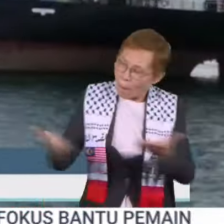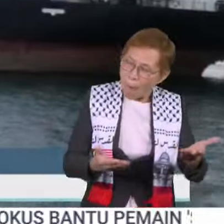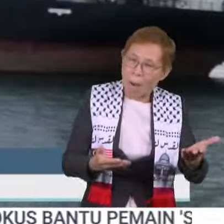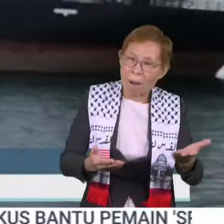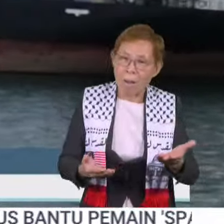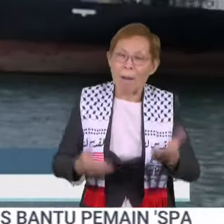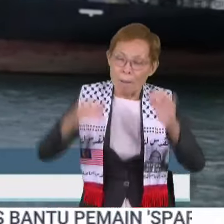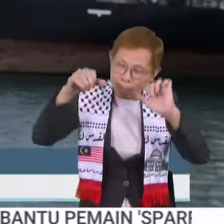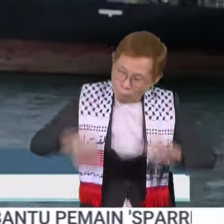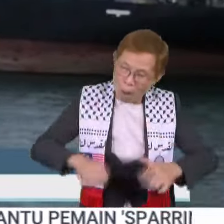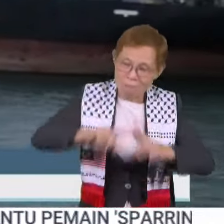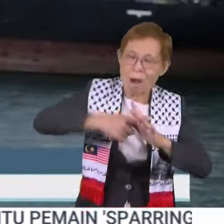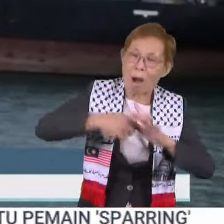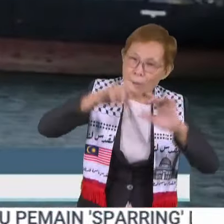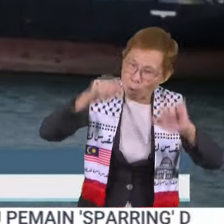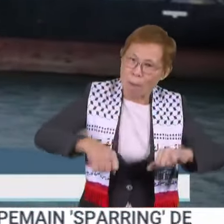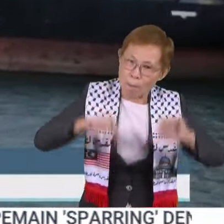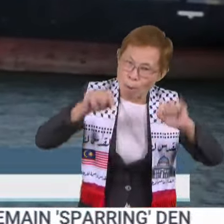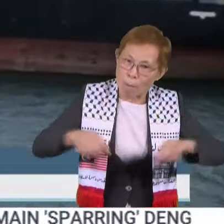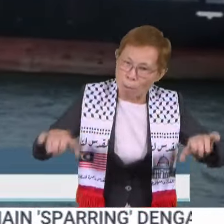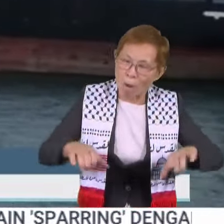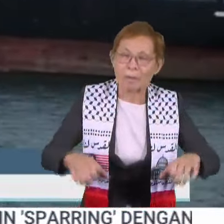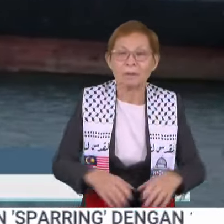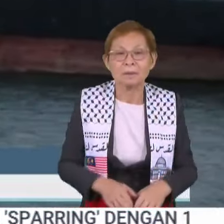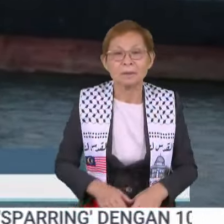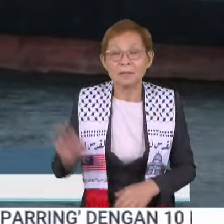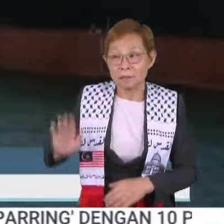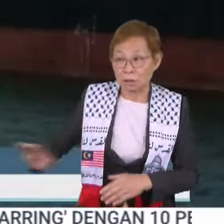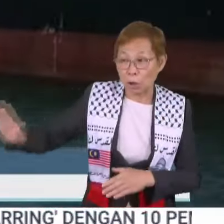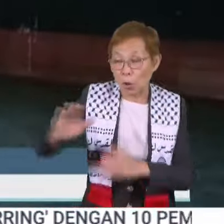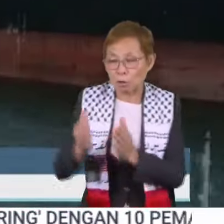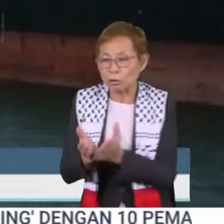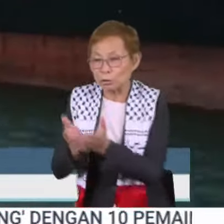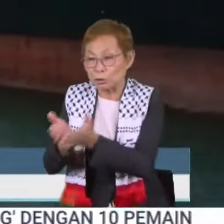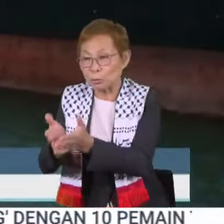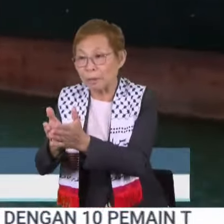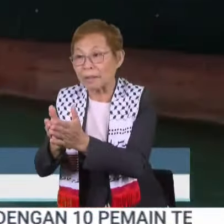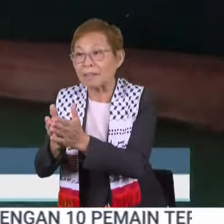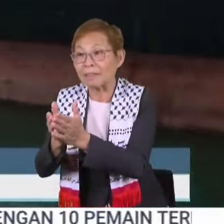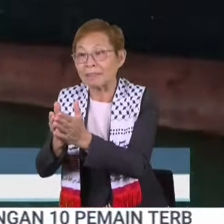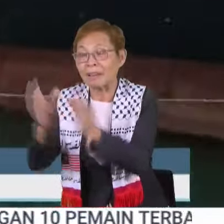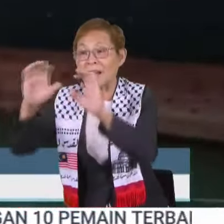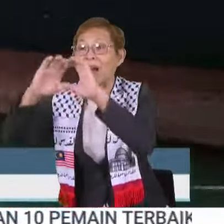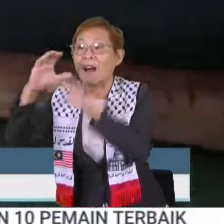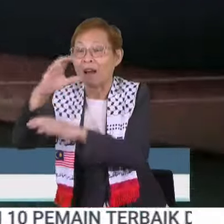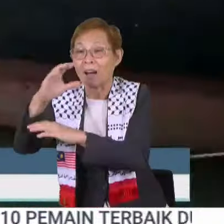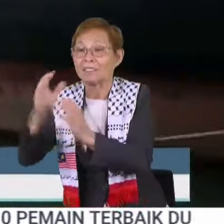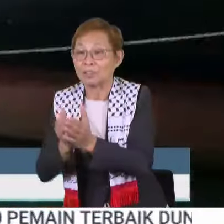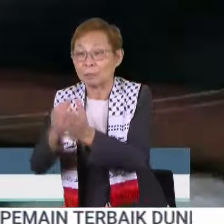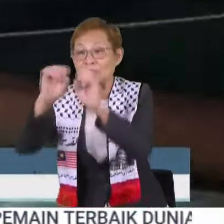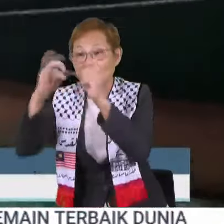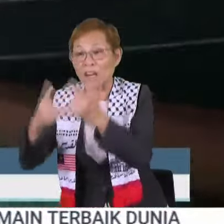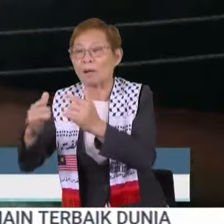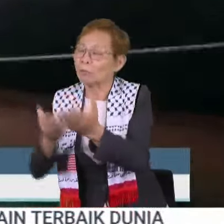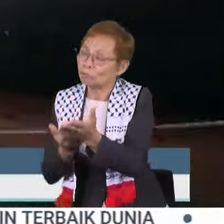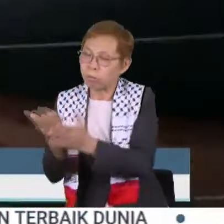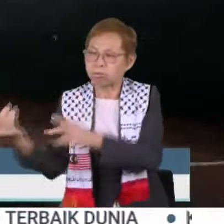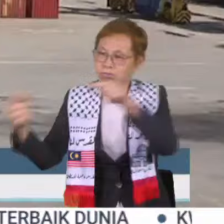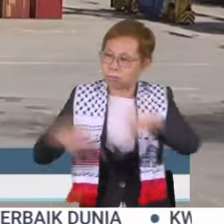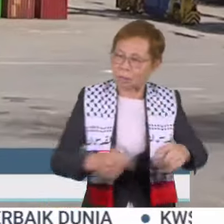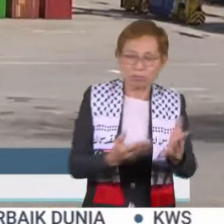boleh dilaksanakan mereka punya shipping company can direct come to Sabah so